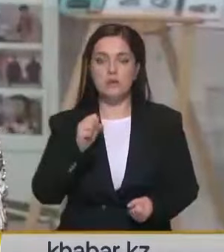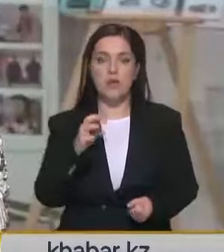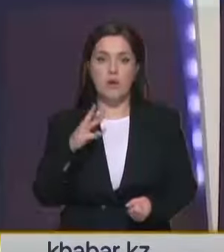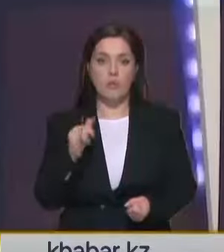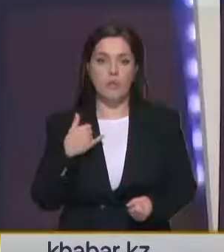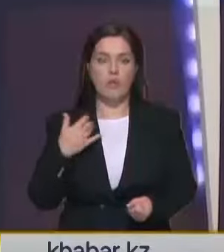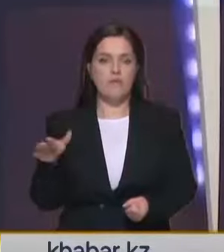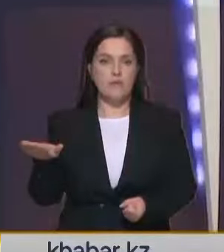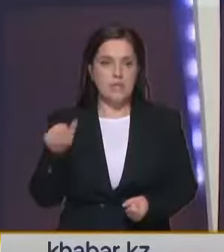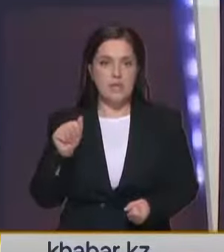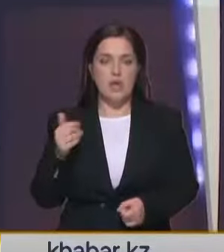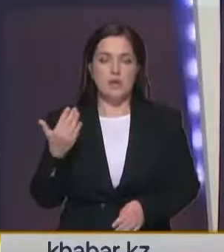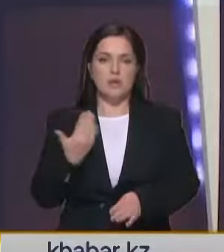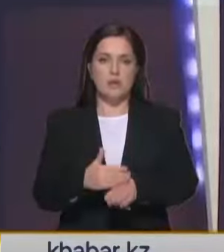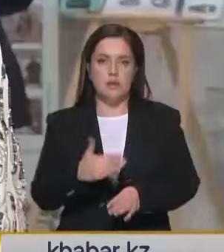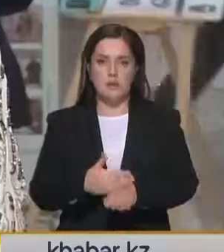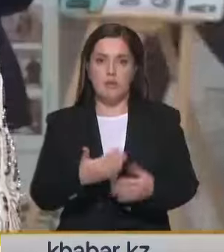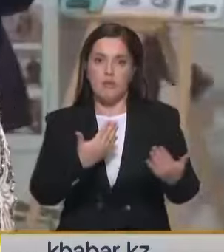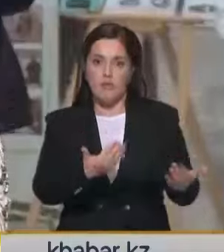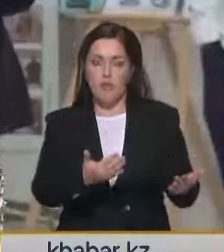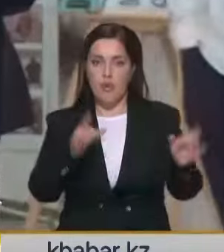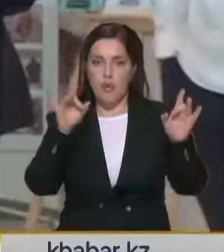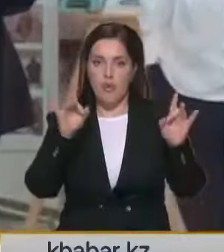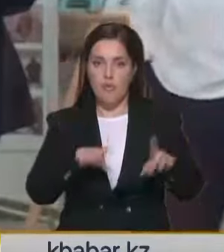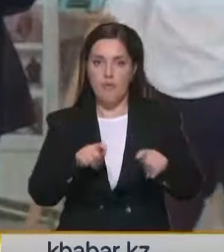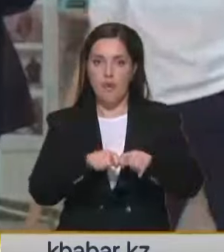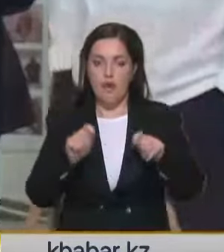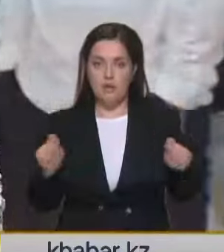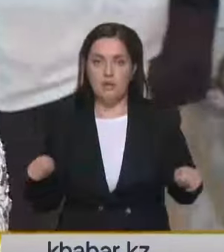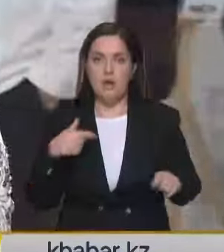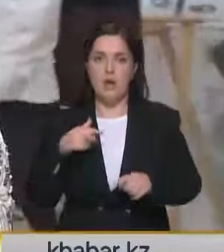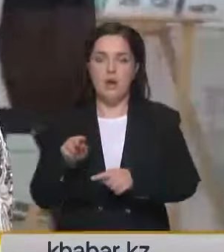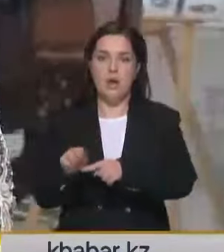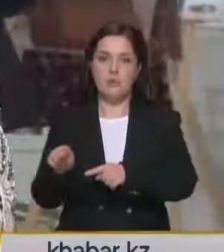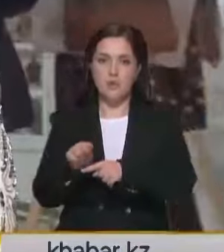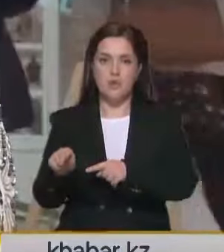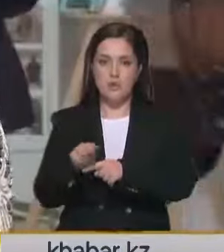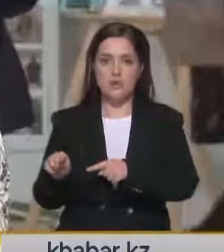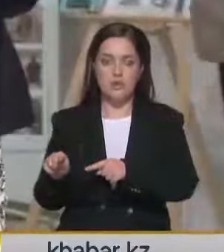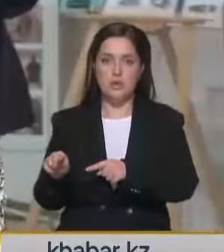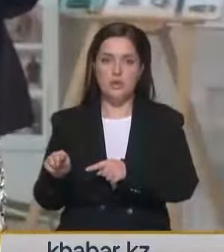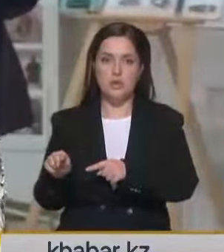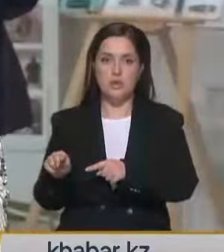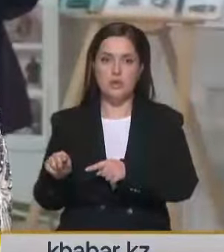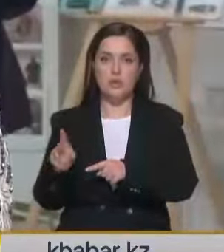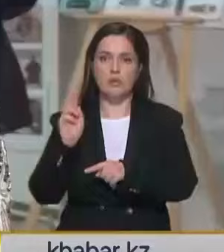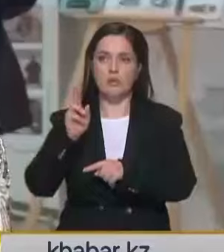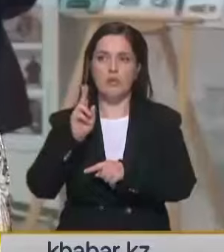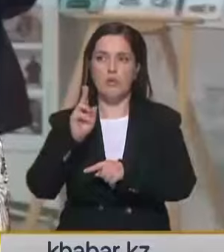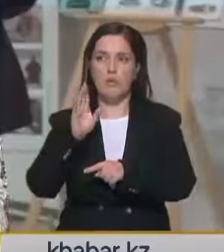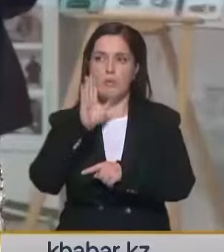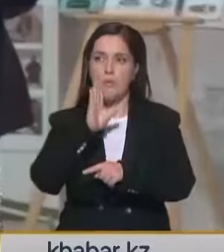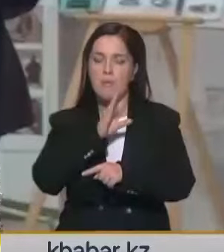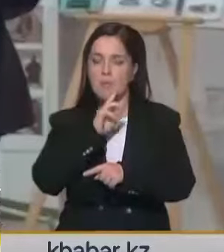взяла кредит. Получается, вот в кафе я ввела обучение для именно категории СУСН, мамочек, для